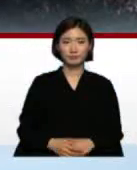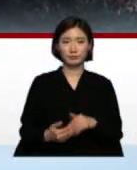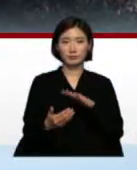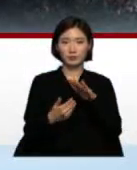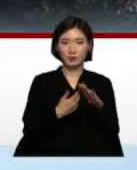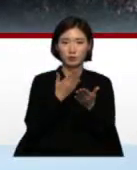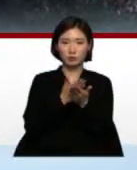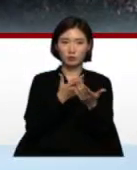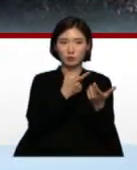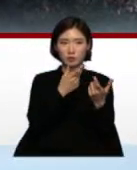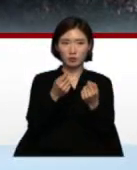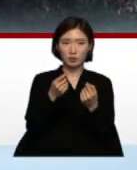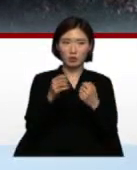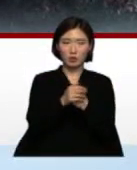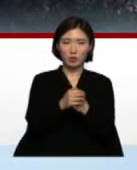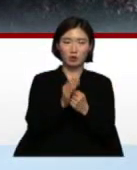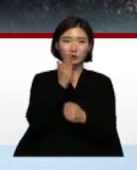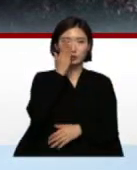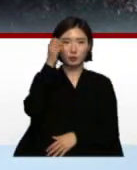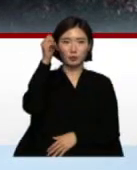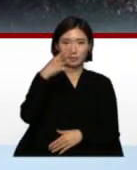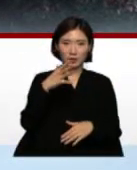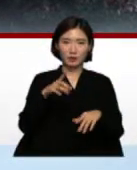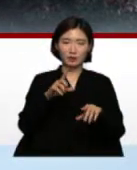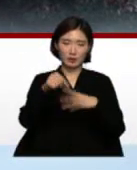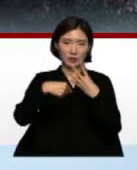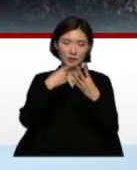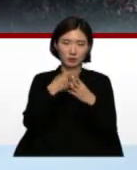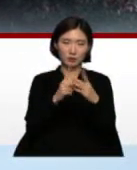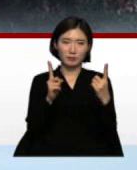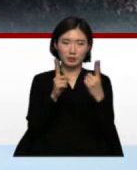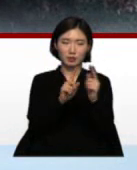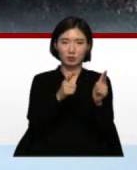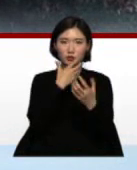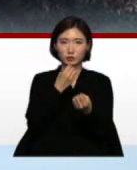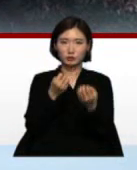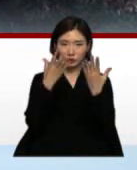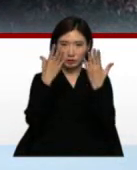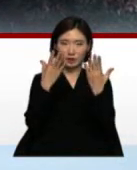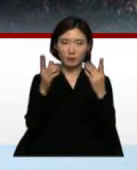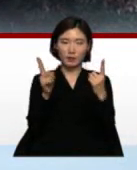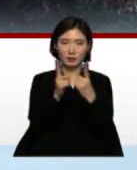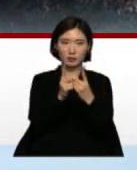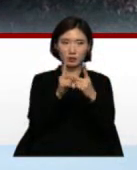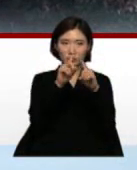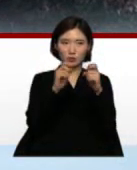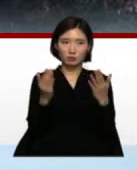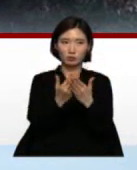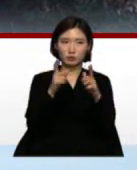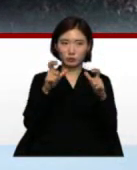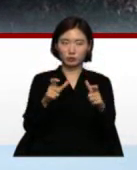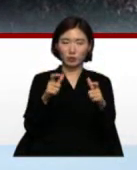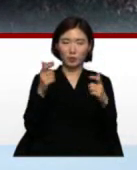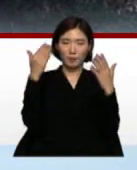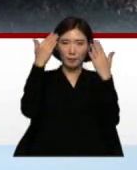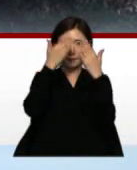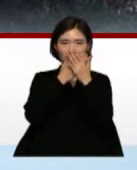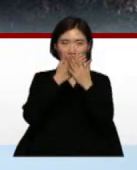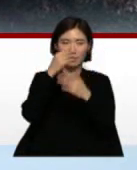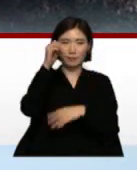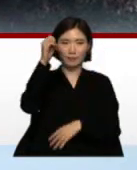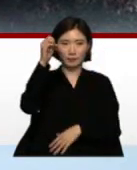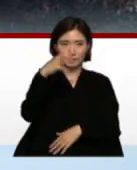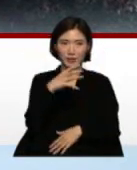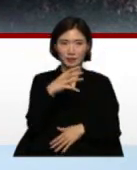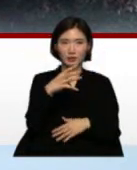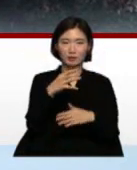앞서 보신 것처럼 실록의 계절을 맞아 다양한 축제들이 개최되고 있는 가운데 성북동 야경의 매력을 보여주는 축제가 첫 선을